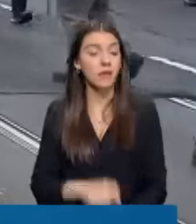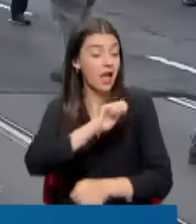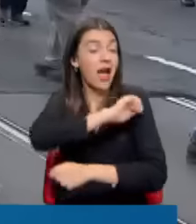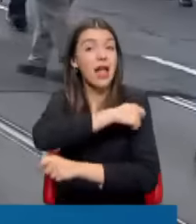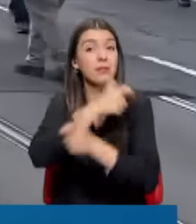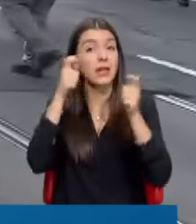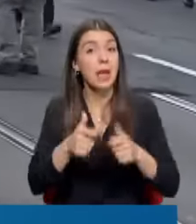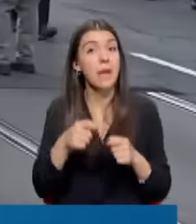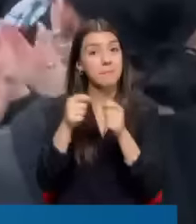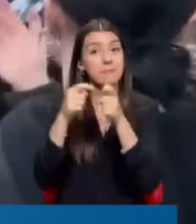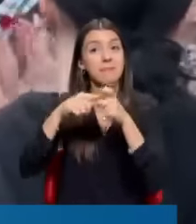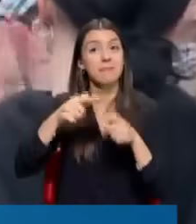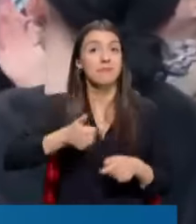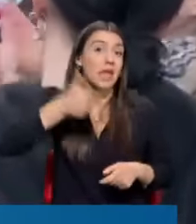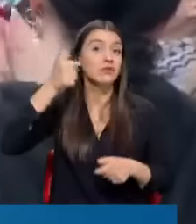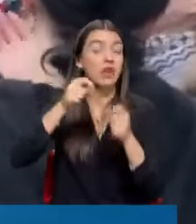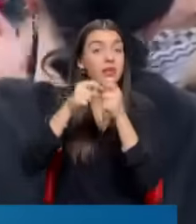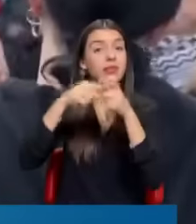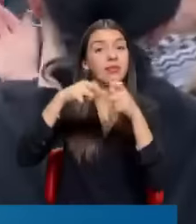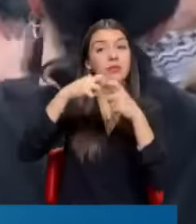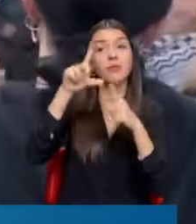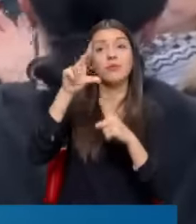Almanya'nın başkenti Berlin'de.